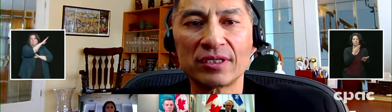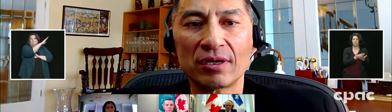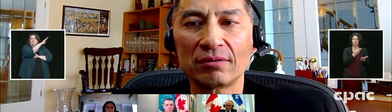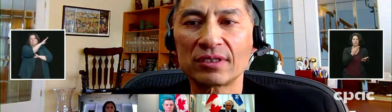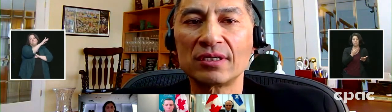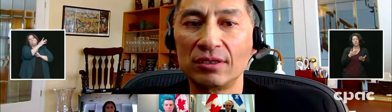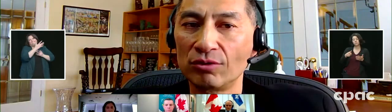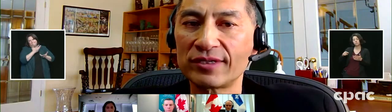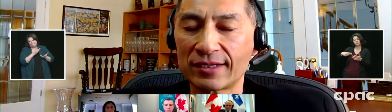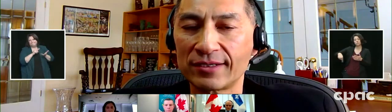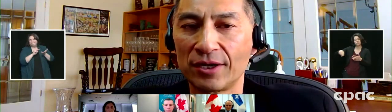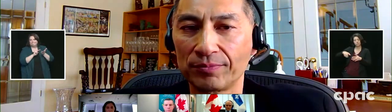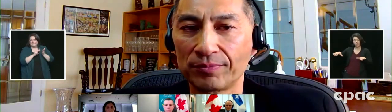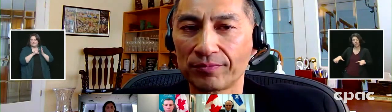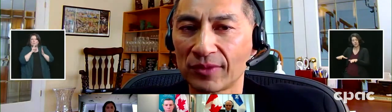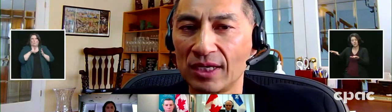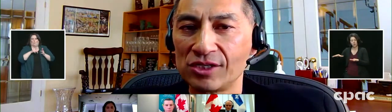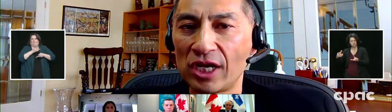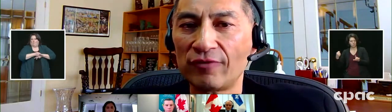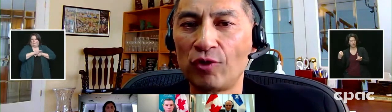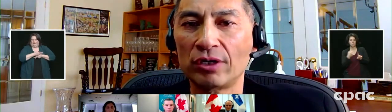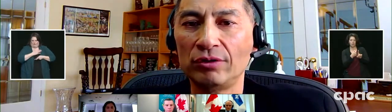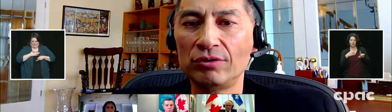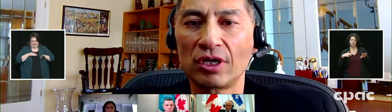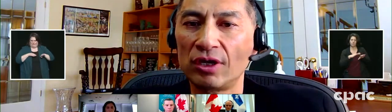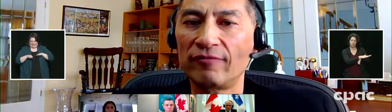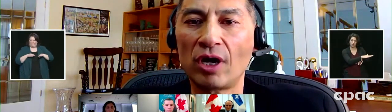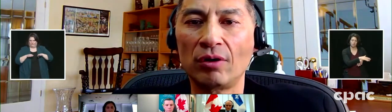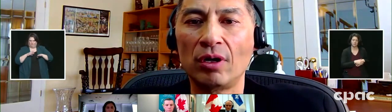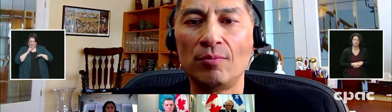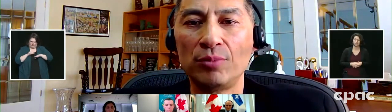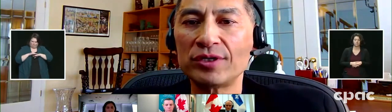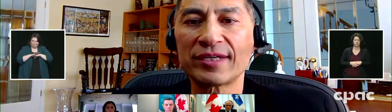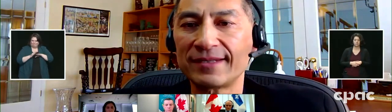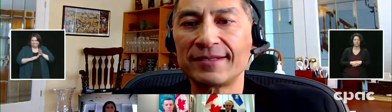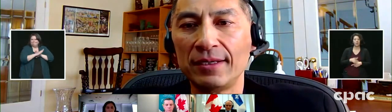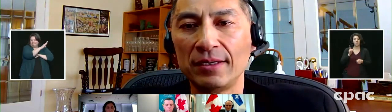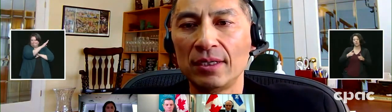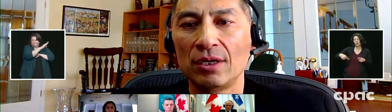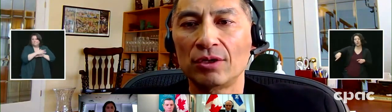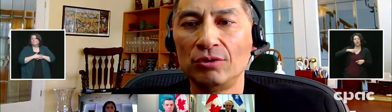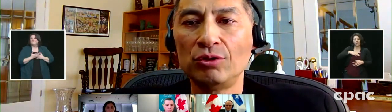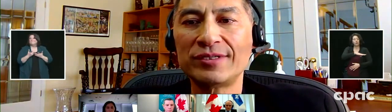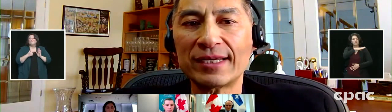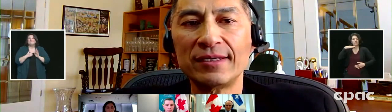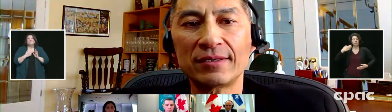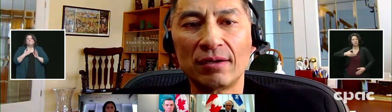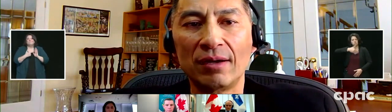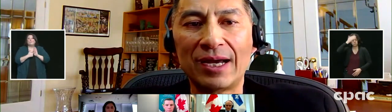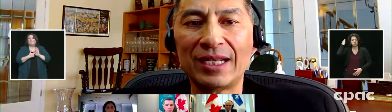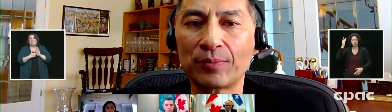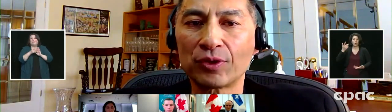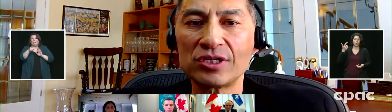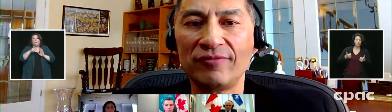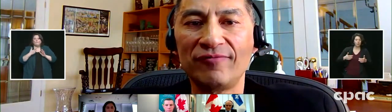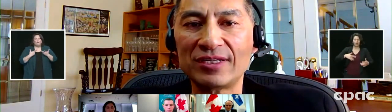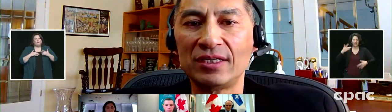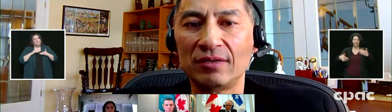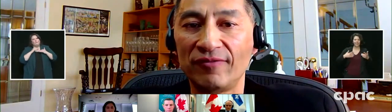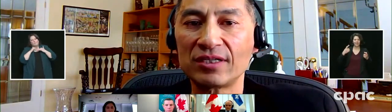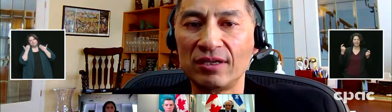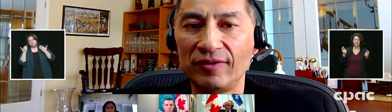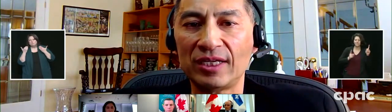les conséquences de nos actions. Chaque fois que nous en avons plus qu'assez, que nous nous excitons à l'approche